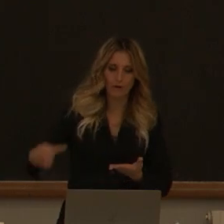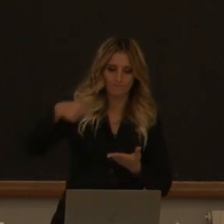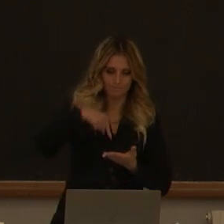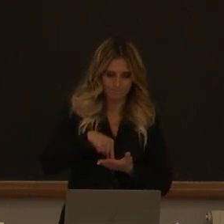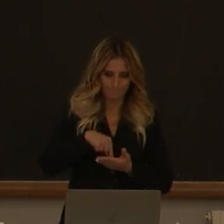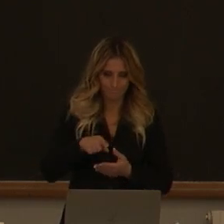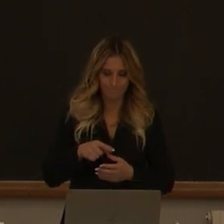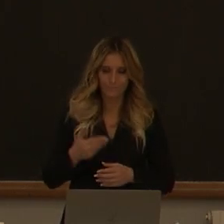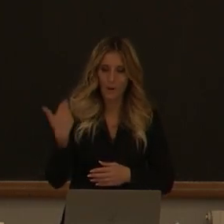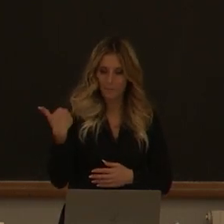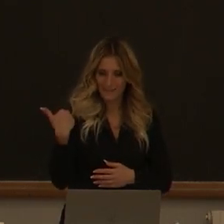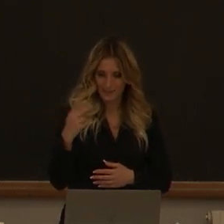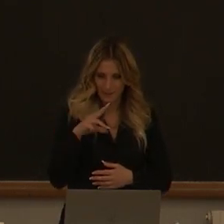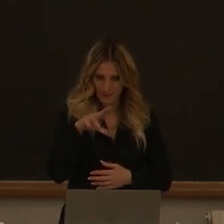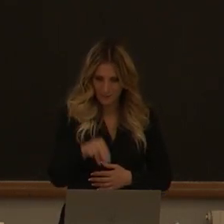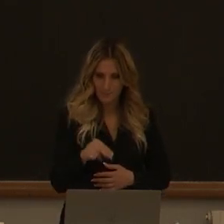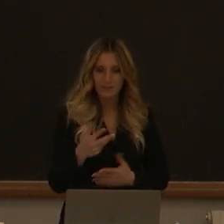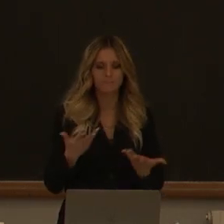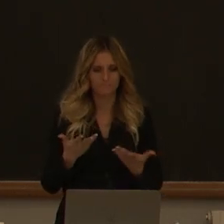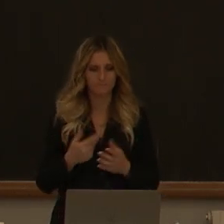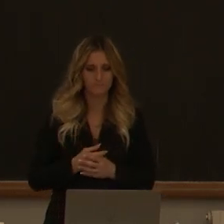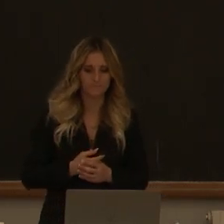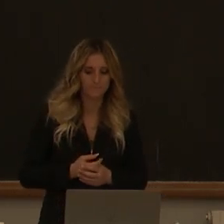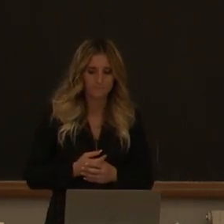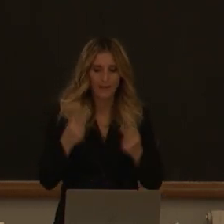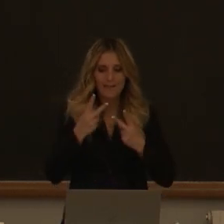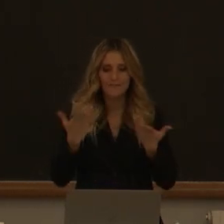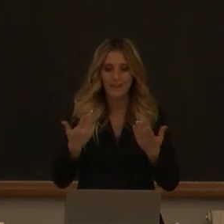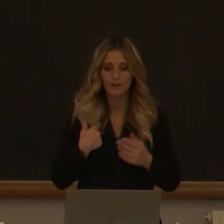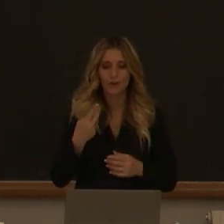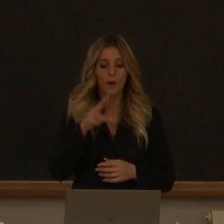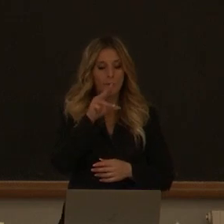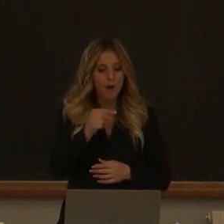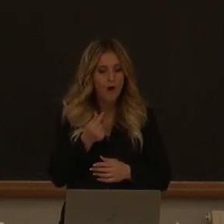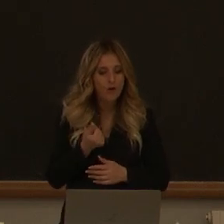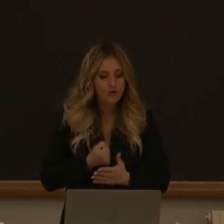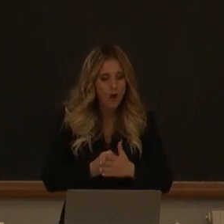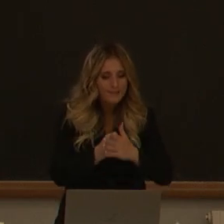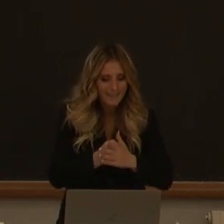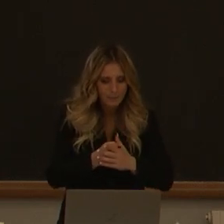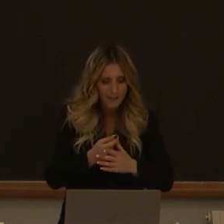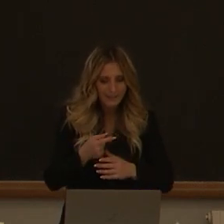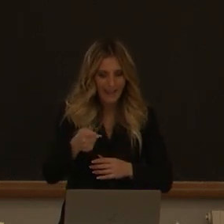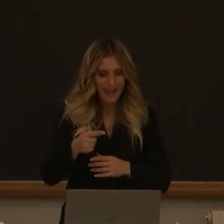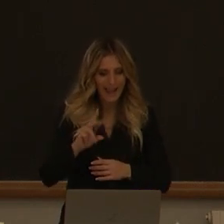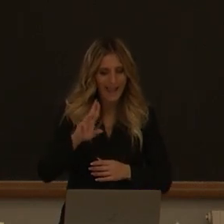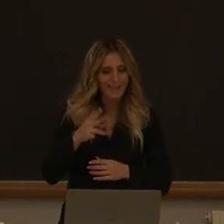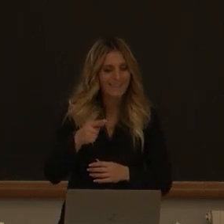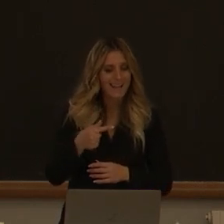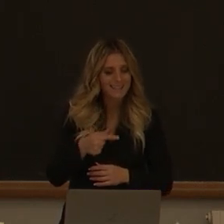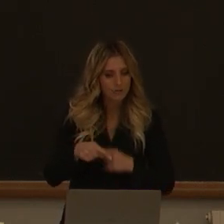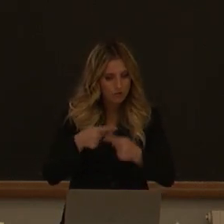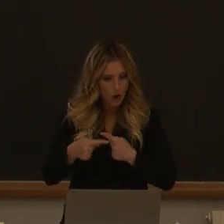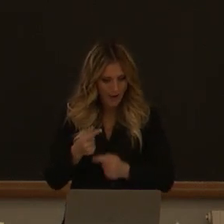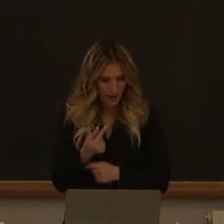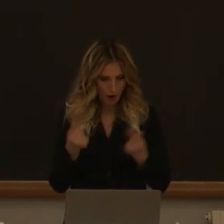detto prima, nel senso che ovviamente parlando di sostenibilità e transizione ecologica, come preside della Facoltà